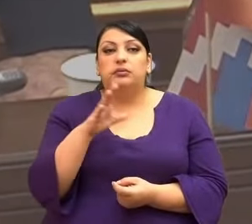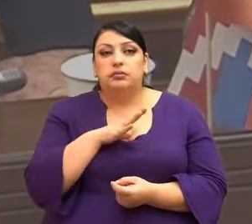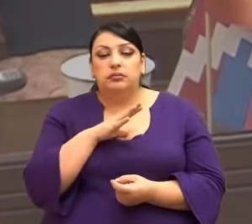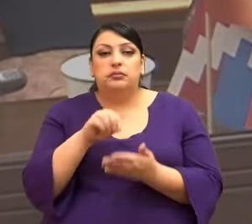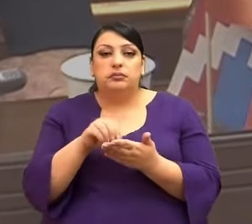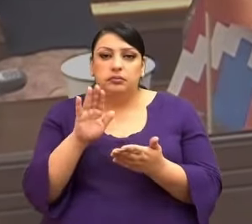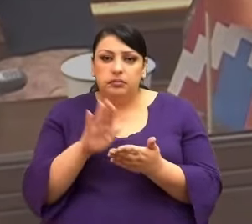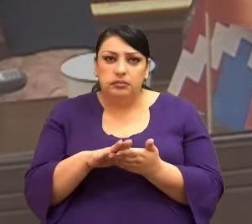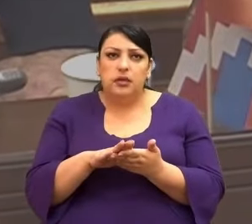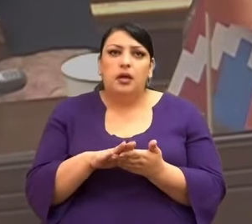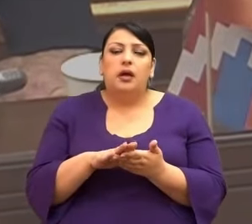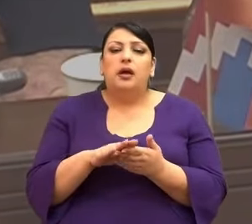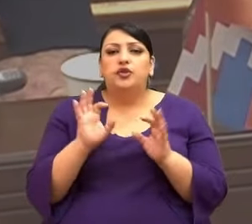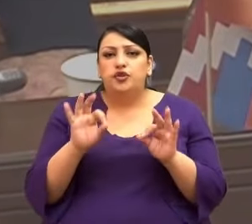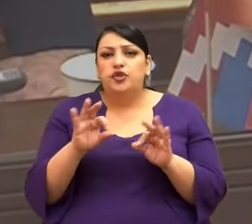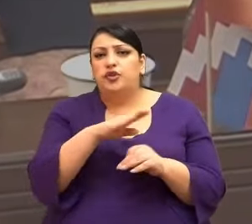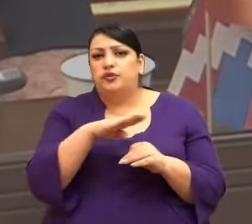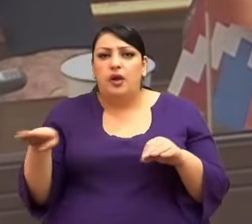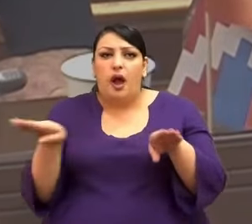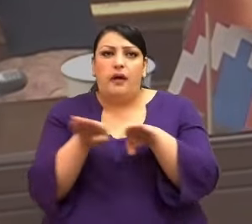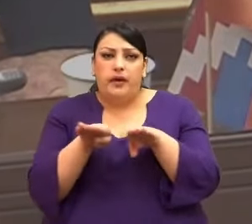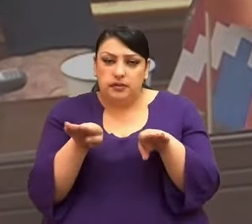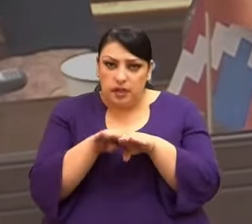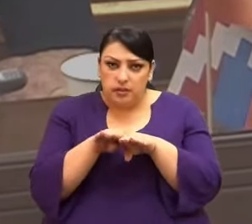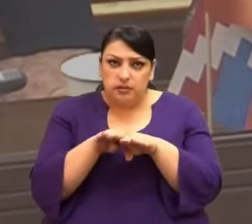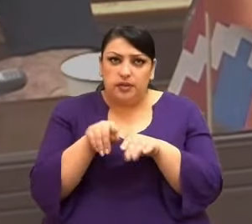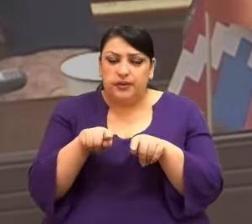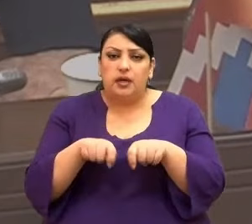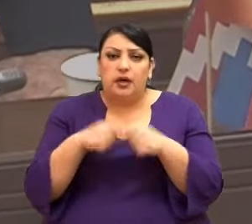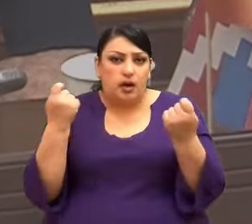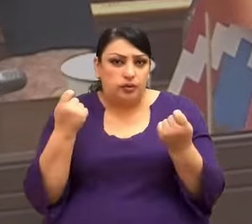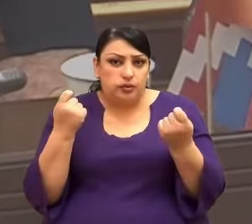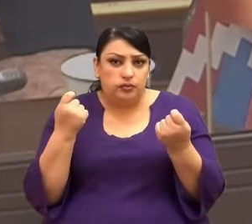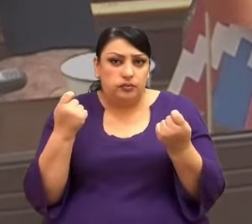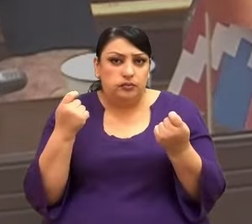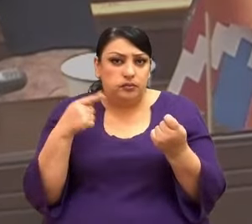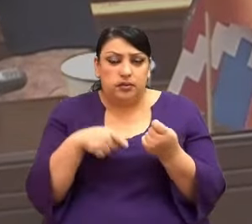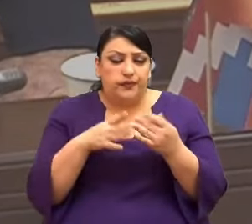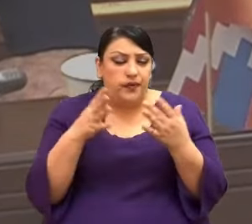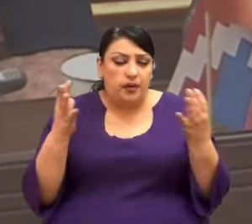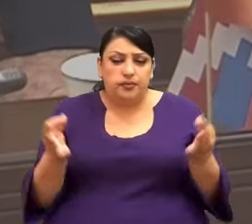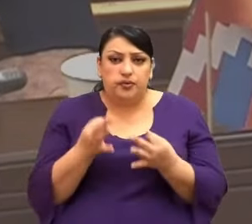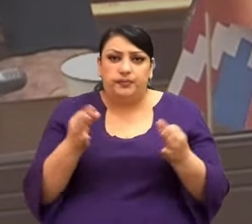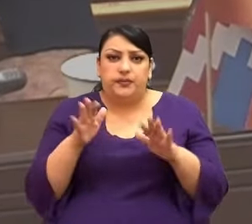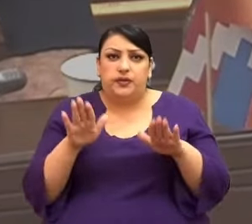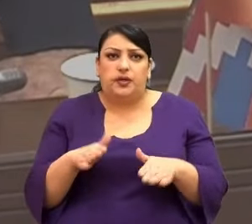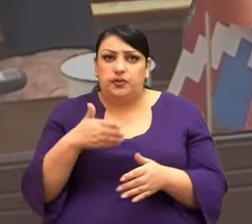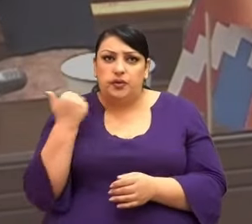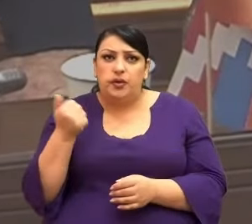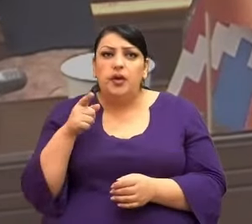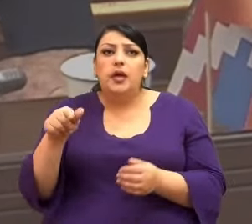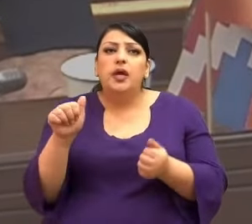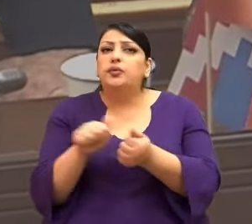ճիշտ հորիզոնական արդարության սկզբունքի խախտում, այստեղ ընդհանրապես տեղ չունի, ընդհանրապես։ Ես խնդրում եմ այդ